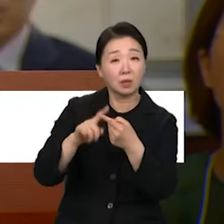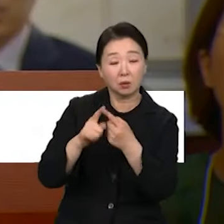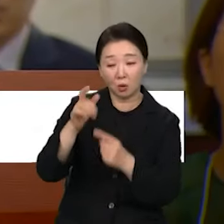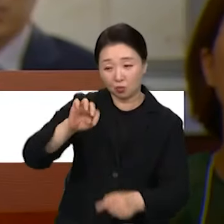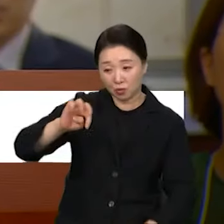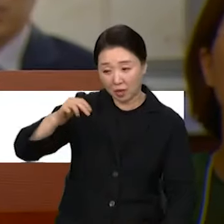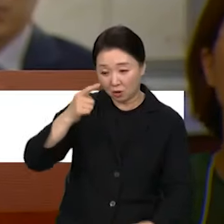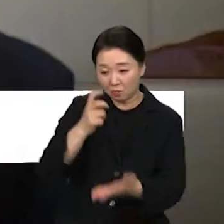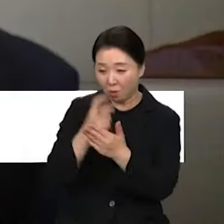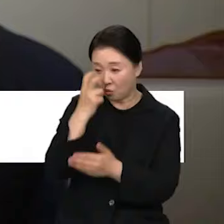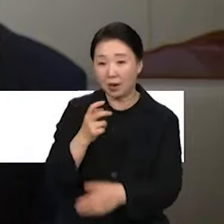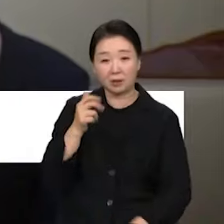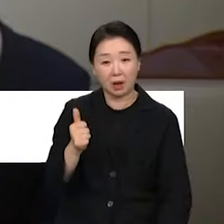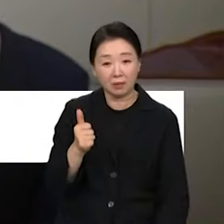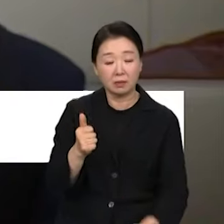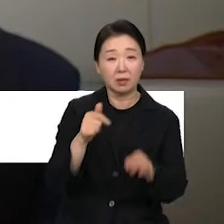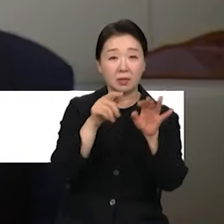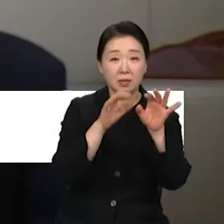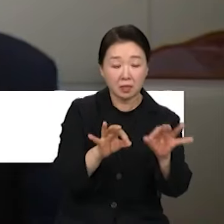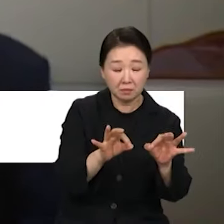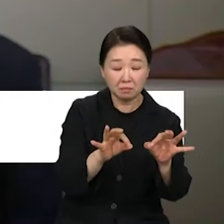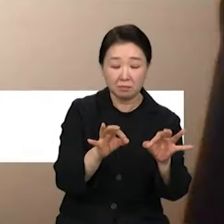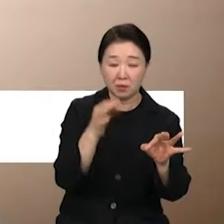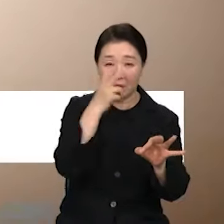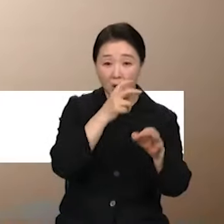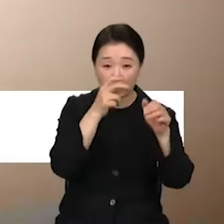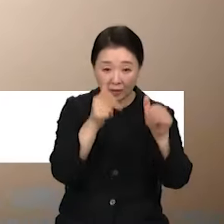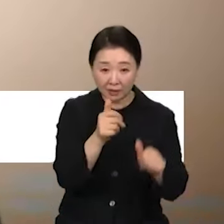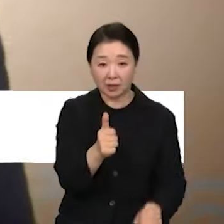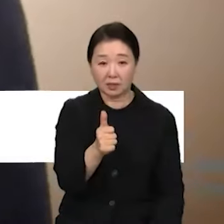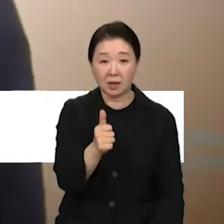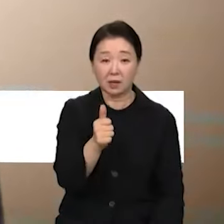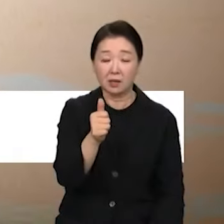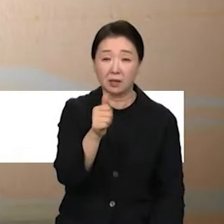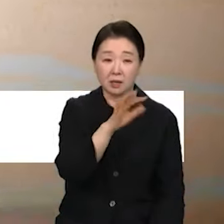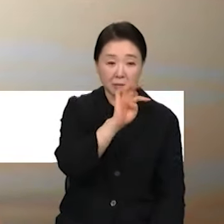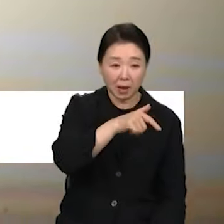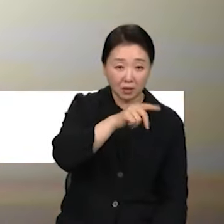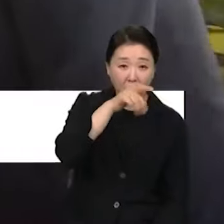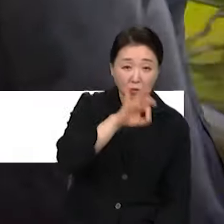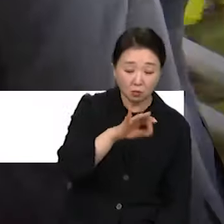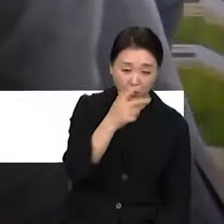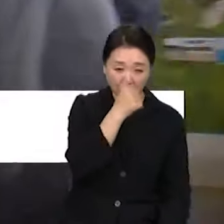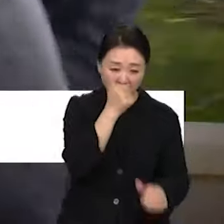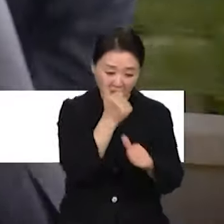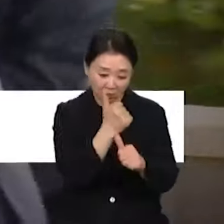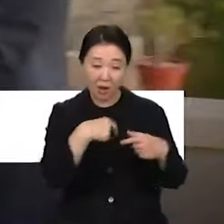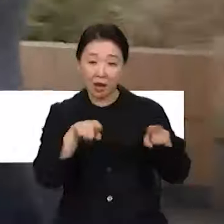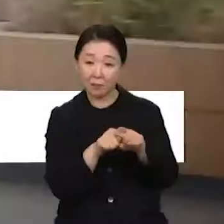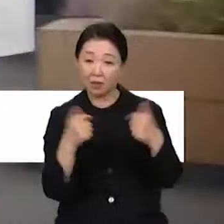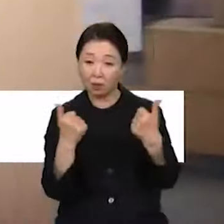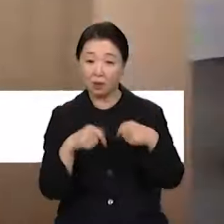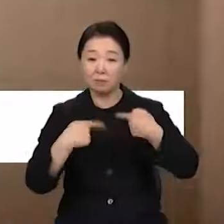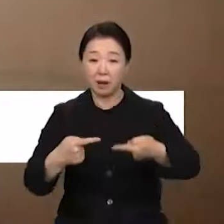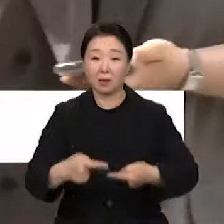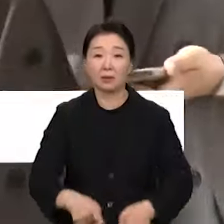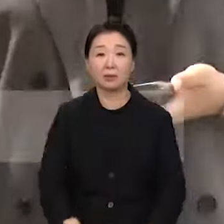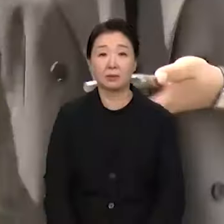국방부 법무관리관, 김동혁 군 검찰단장, 박경훈 당시 조사본부장 직무대리 등이 참석한 회의가